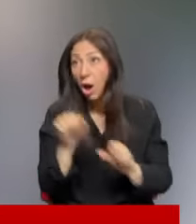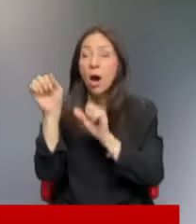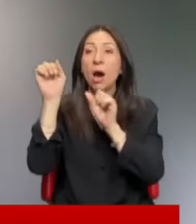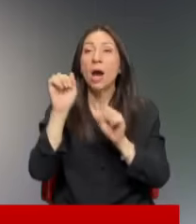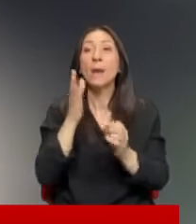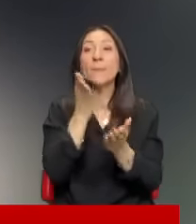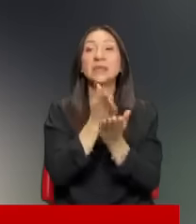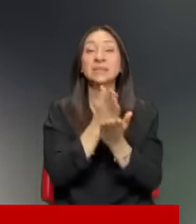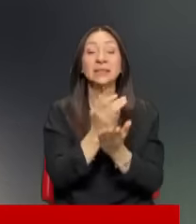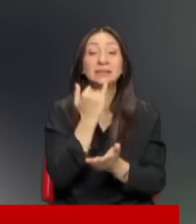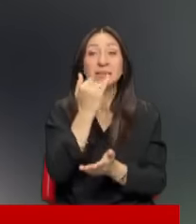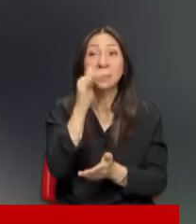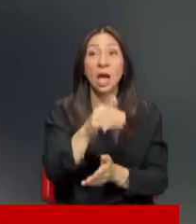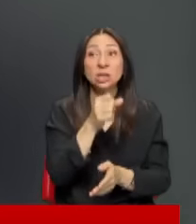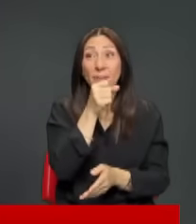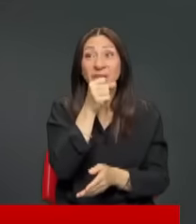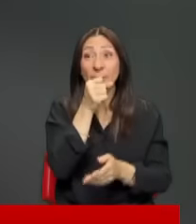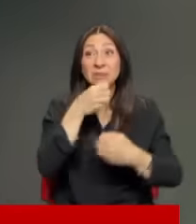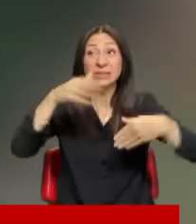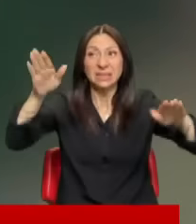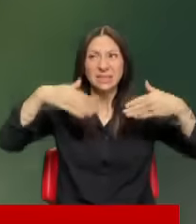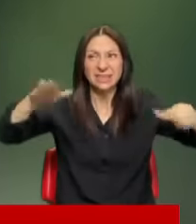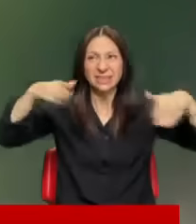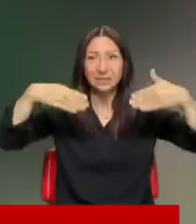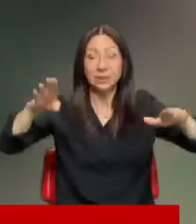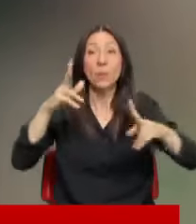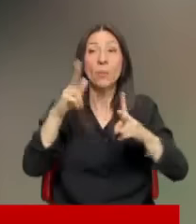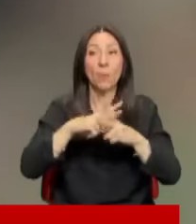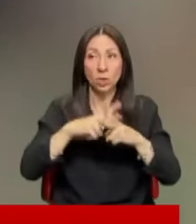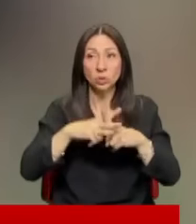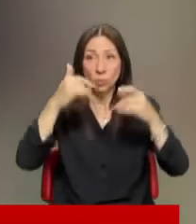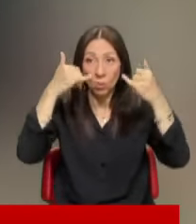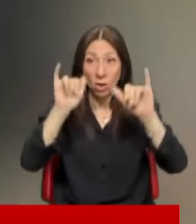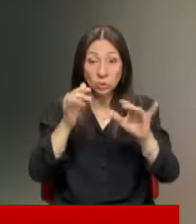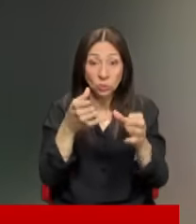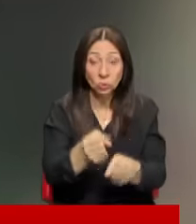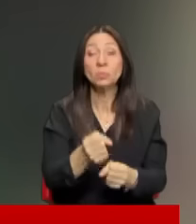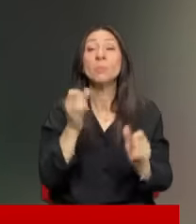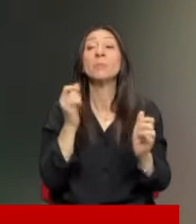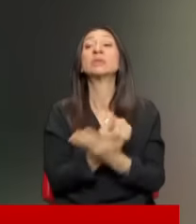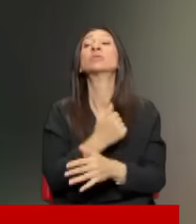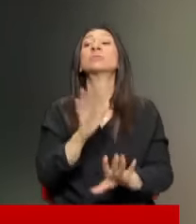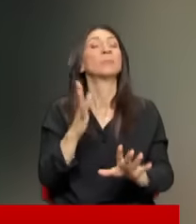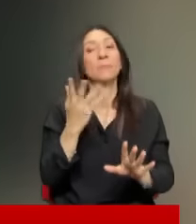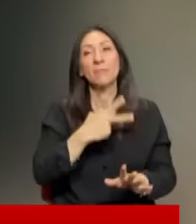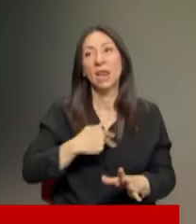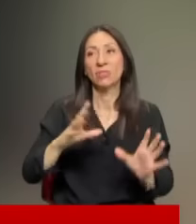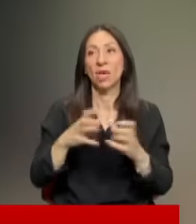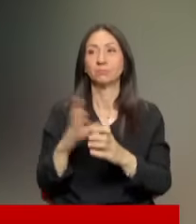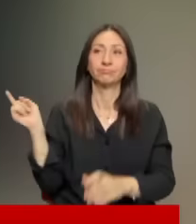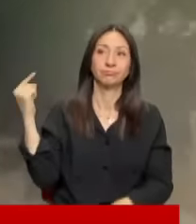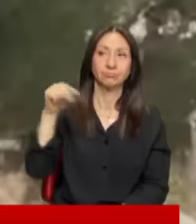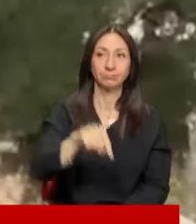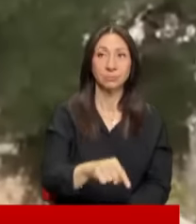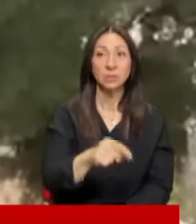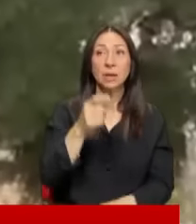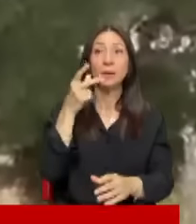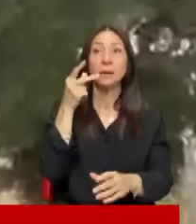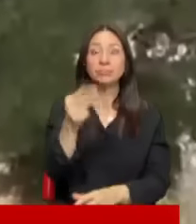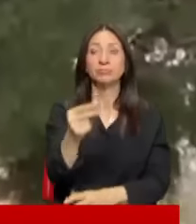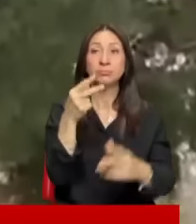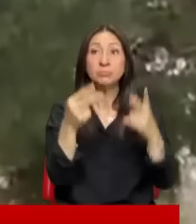kabir ziyaretine gelenler anonsla mezarlık dışına alındı. Polis boğayı zapt etmeyi başaramayınca devreye belediye ekipleri girdi.